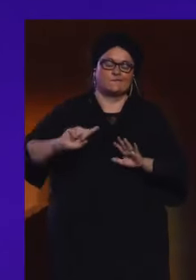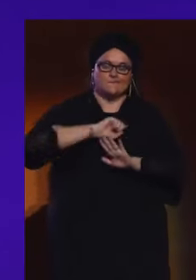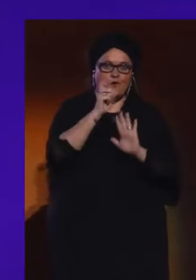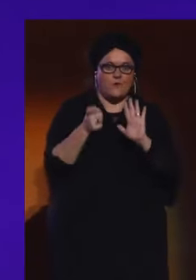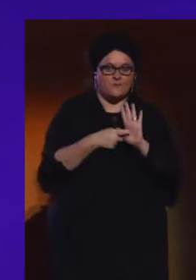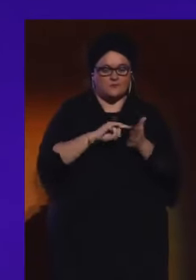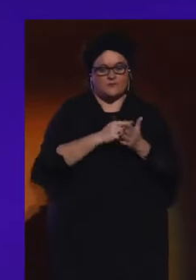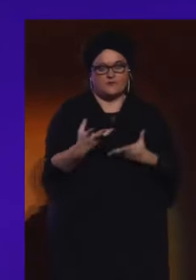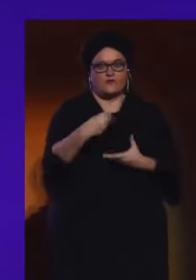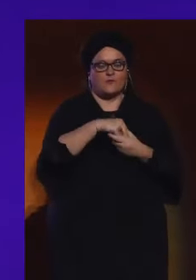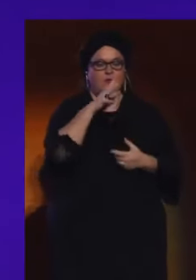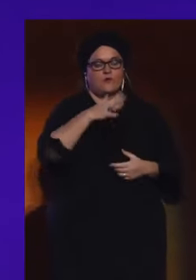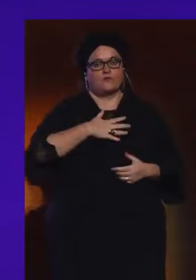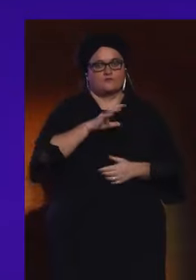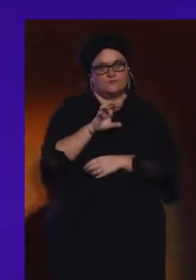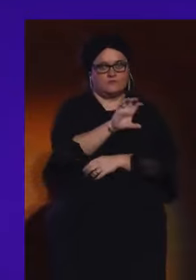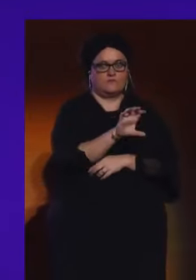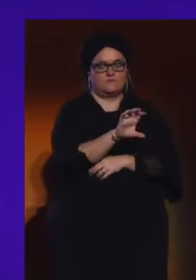dutenak, gurea herria delako,